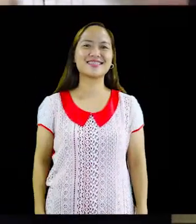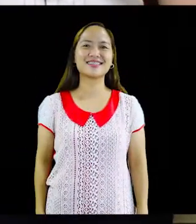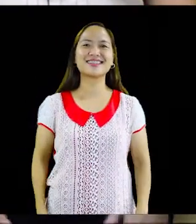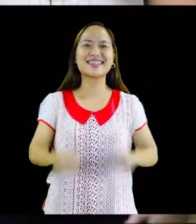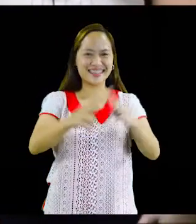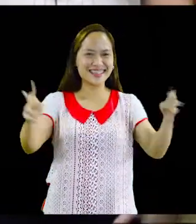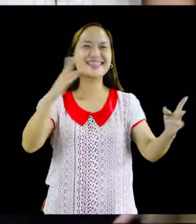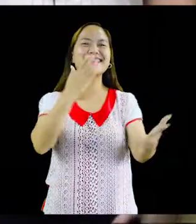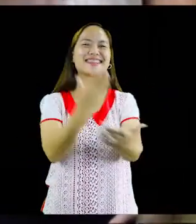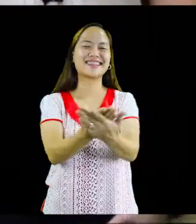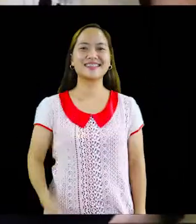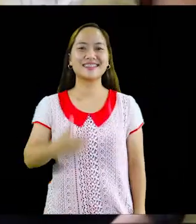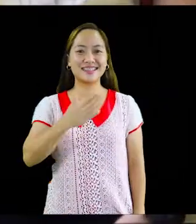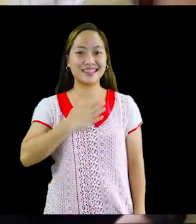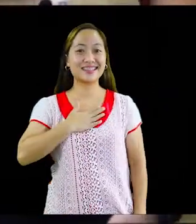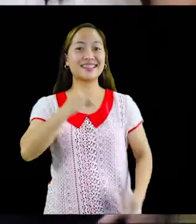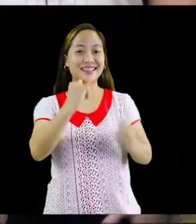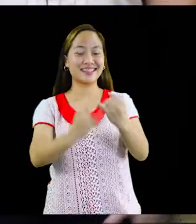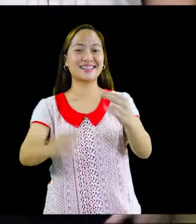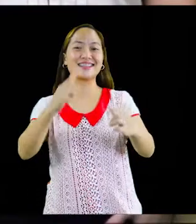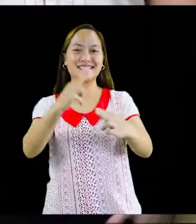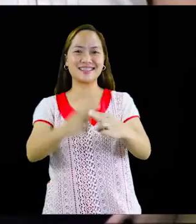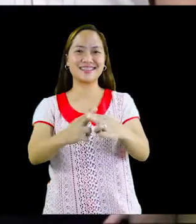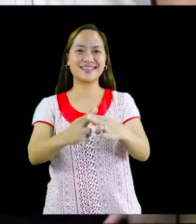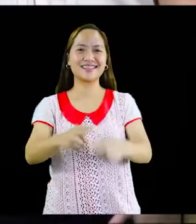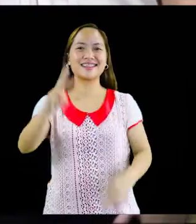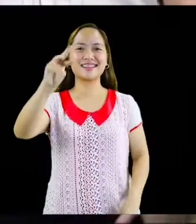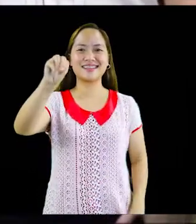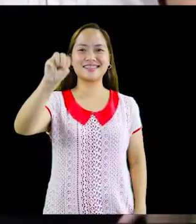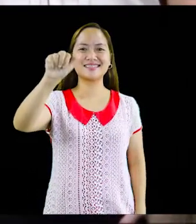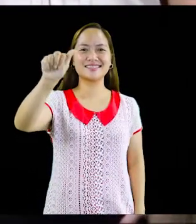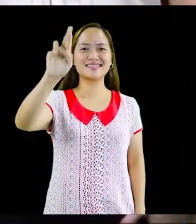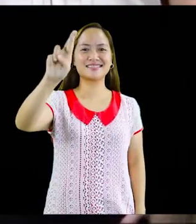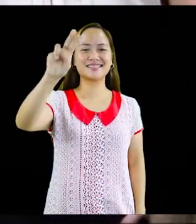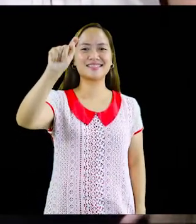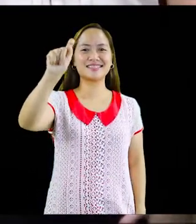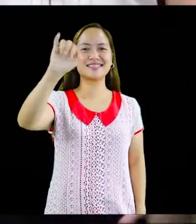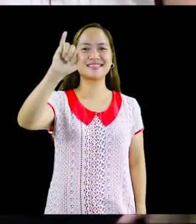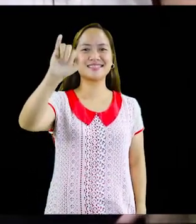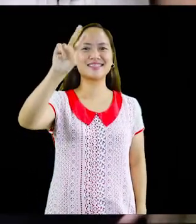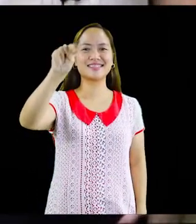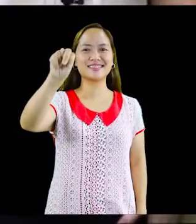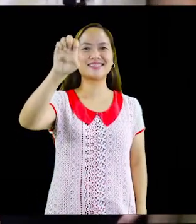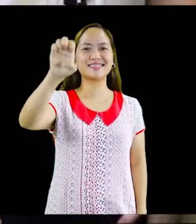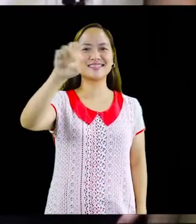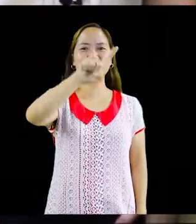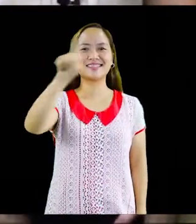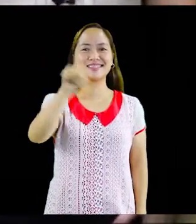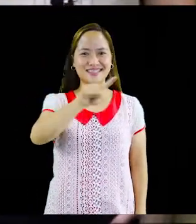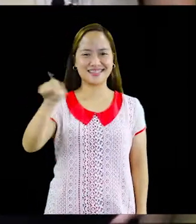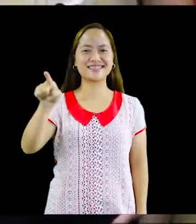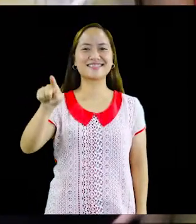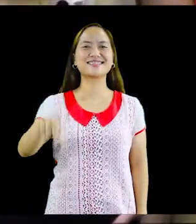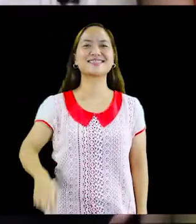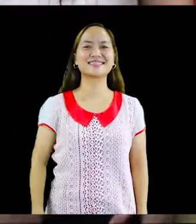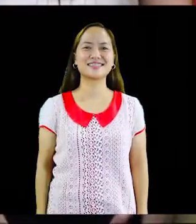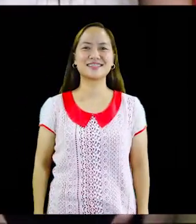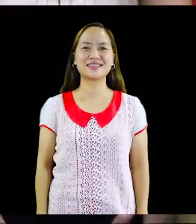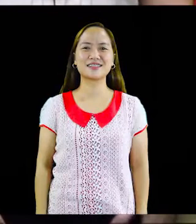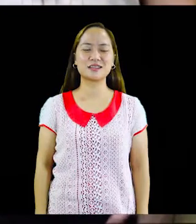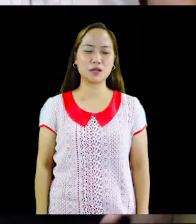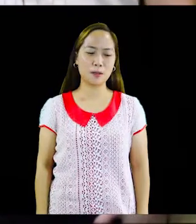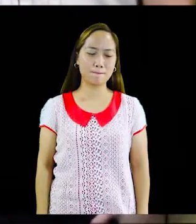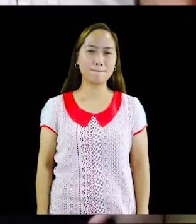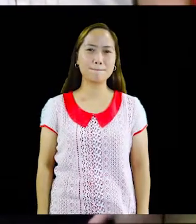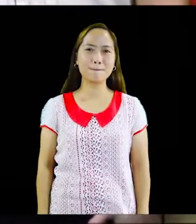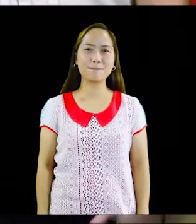Very good! Ang ako na apelyido, Martinez. Sa liwa, ang ako na